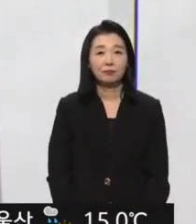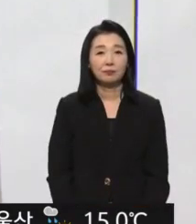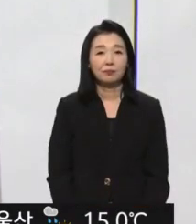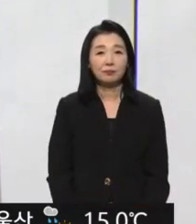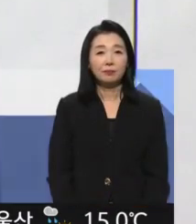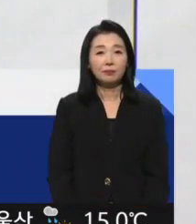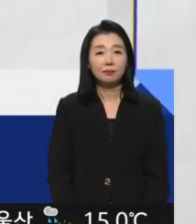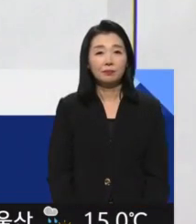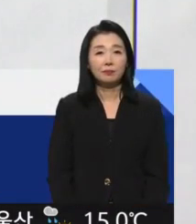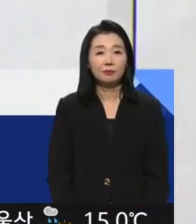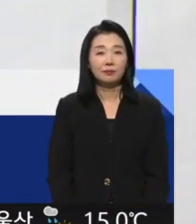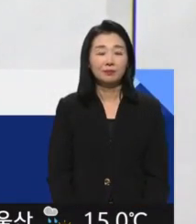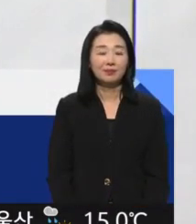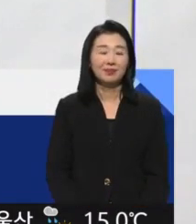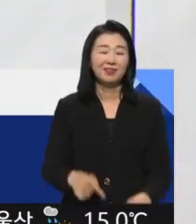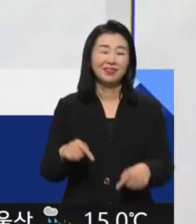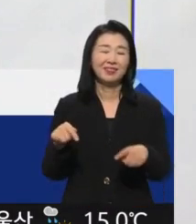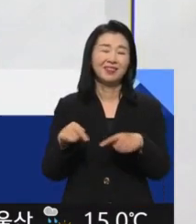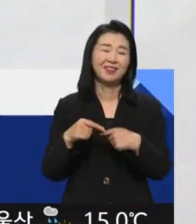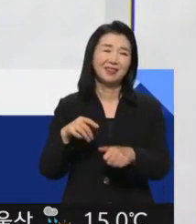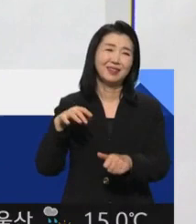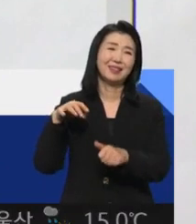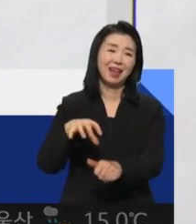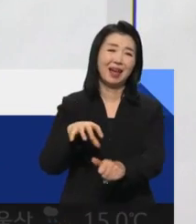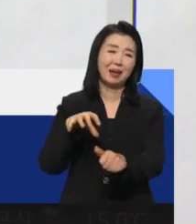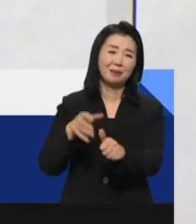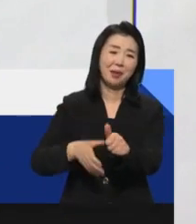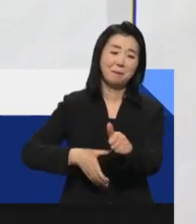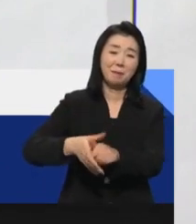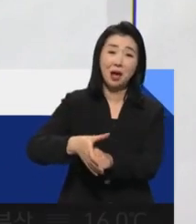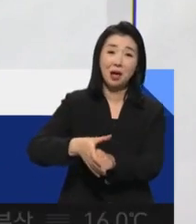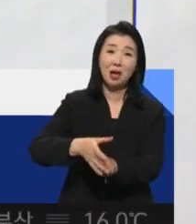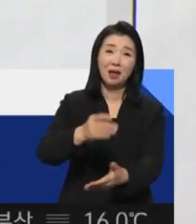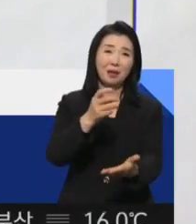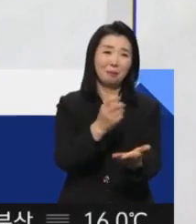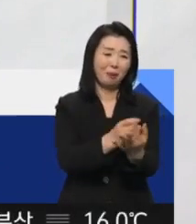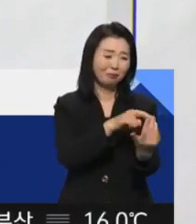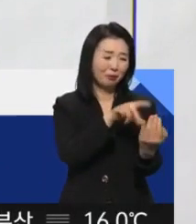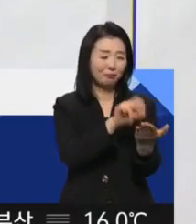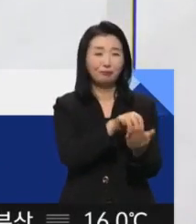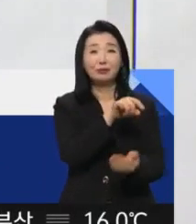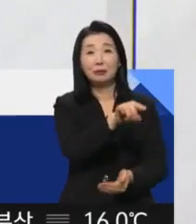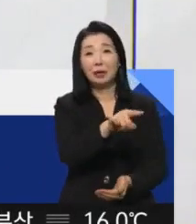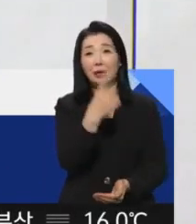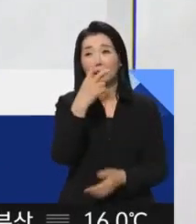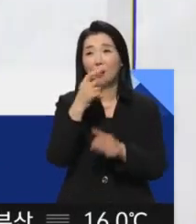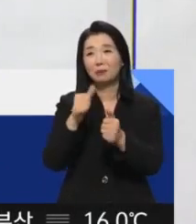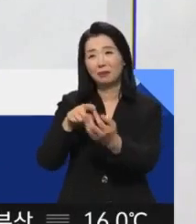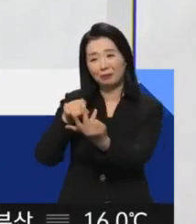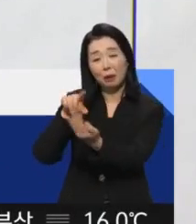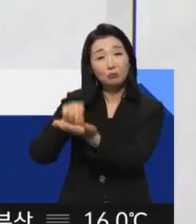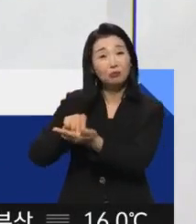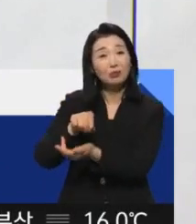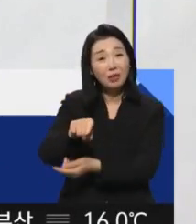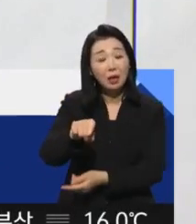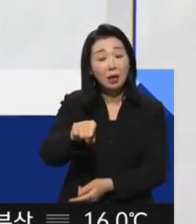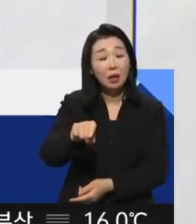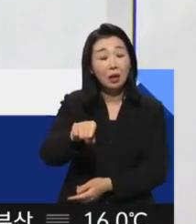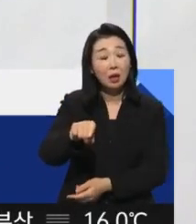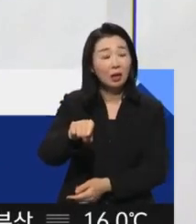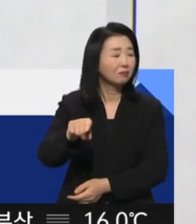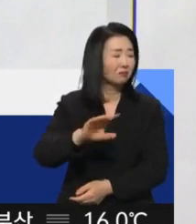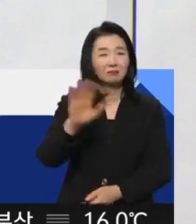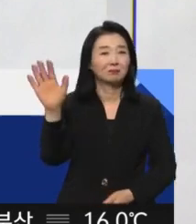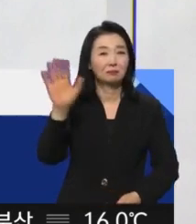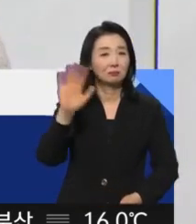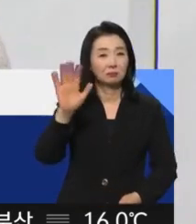그냥 정치 탄압이다. 사법 리스크다, 무슨 검찰 리스크다 이렇게 해서 넘어갈 일은 아닌